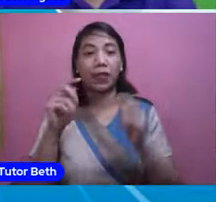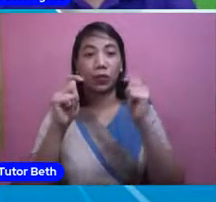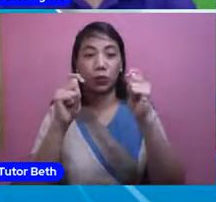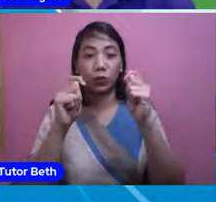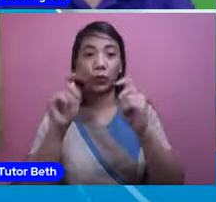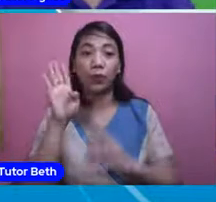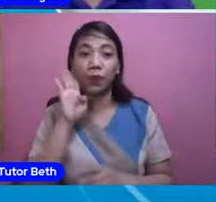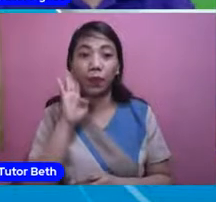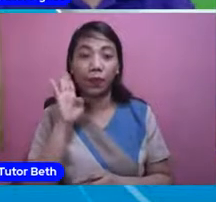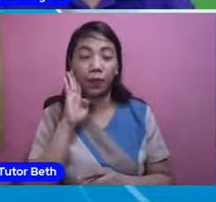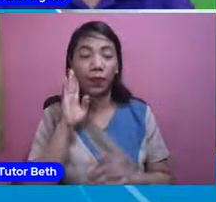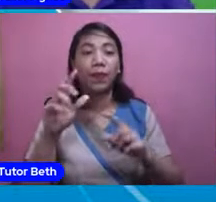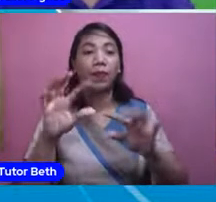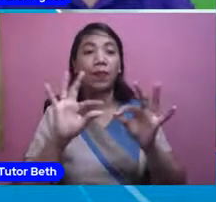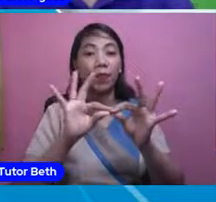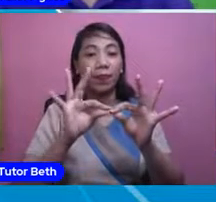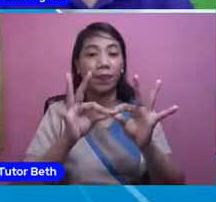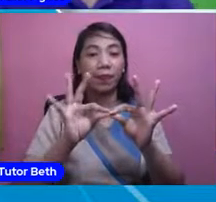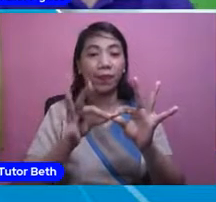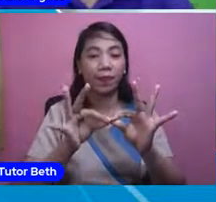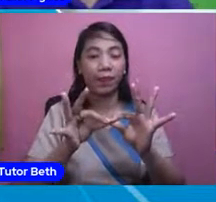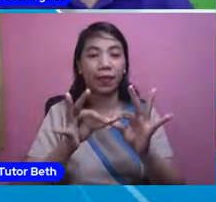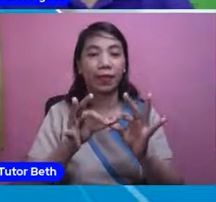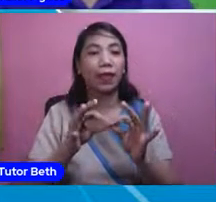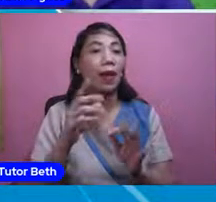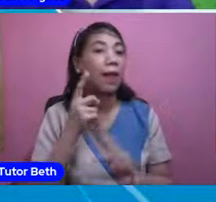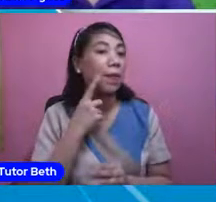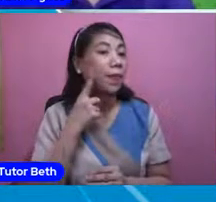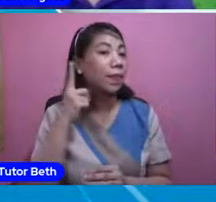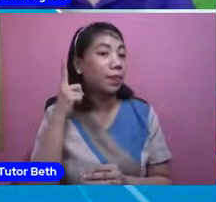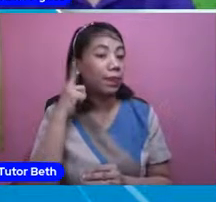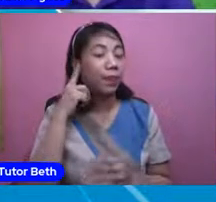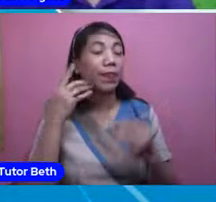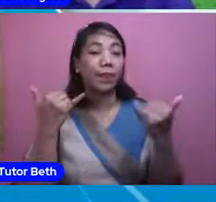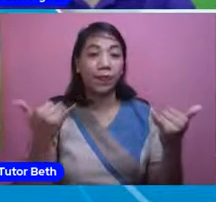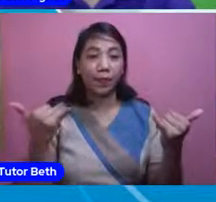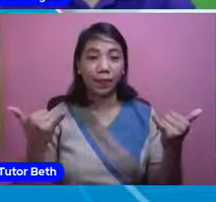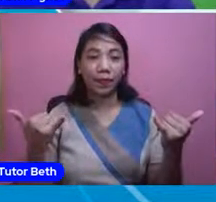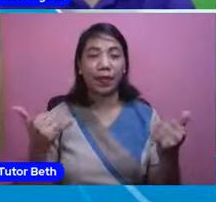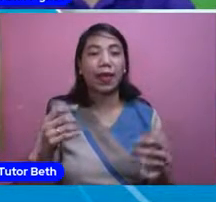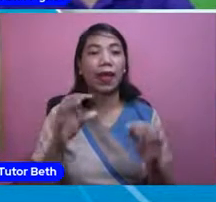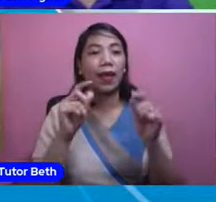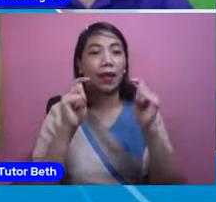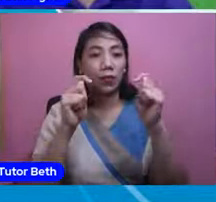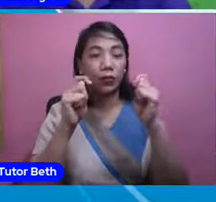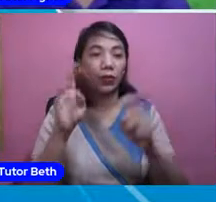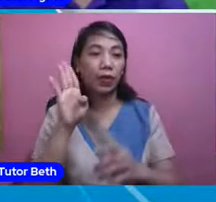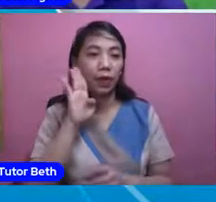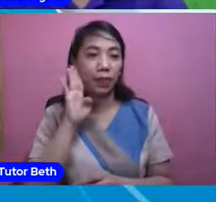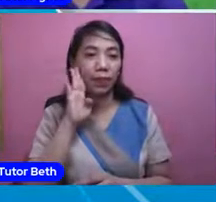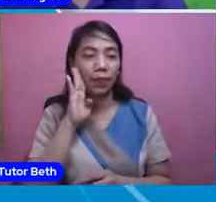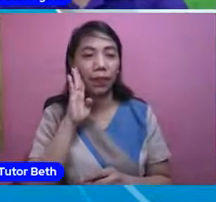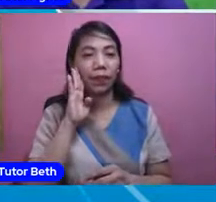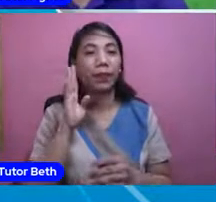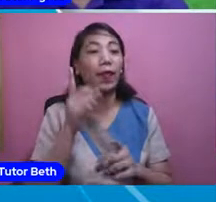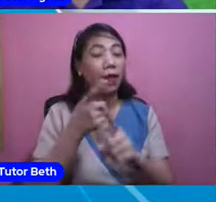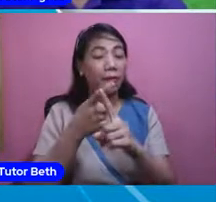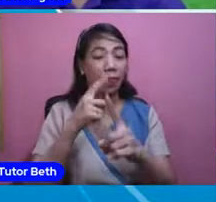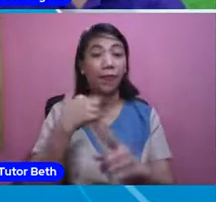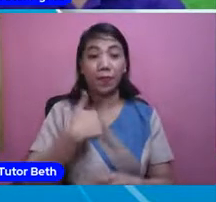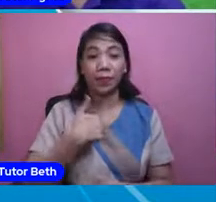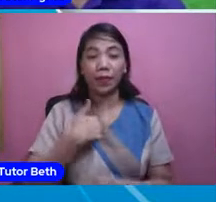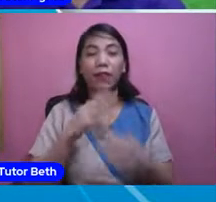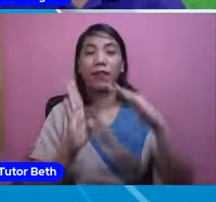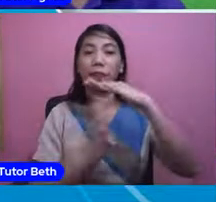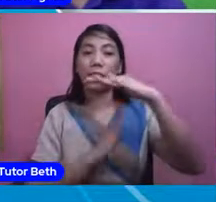magsasign para sa mga bata nating deaf ngayong araw ay si Tutor Beth. Siya naman po ay galing sa Batino